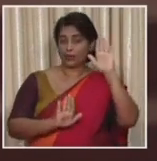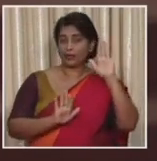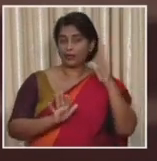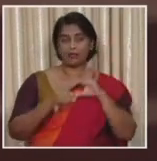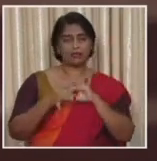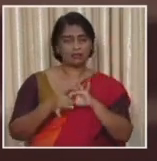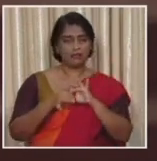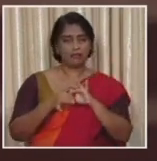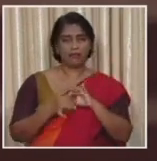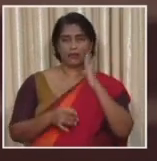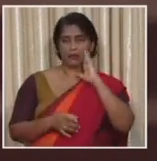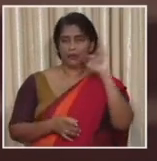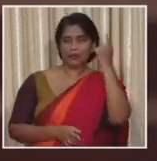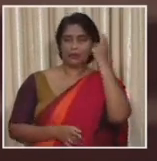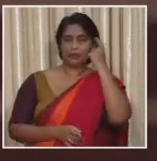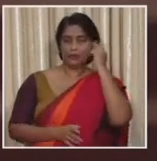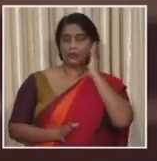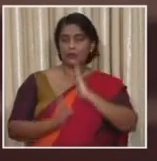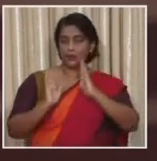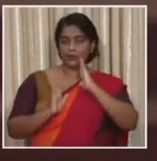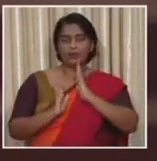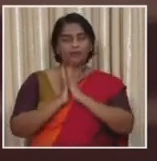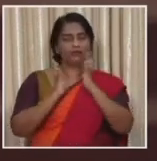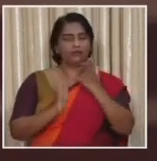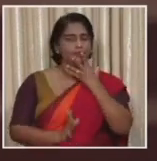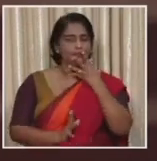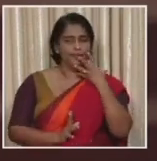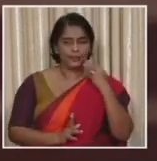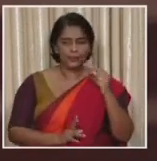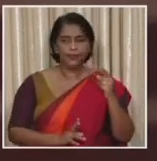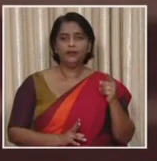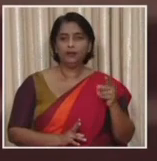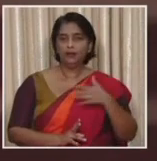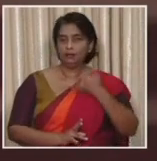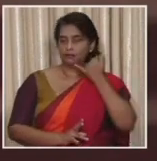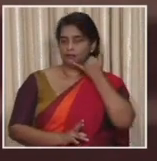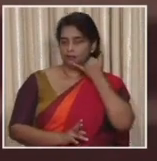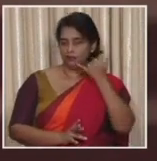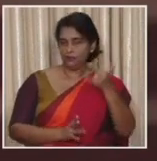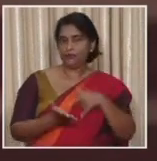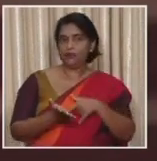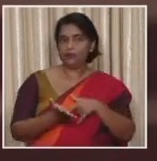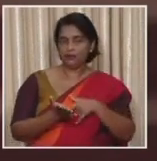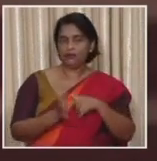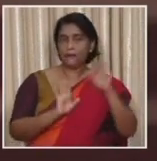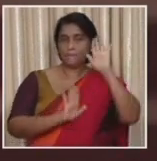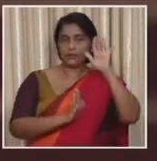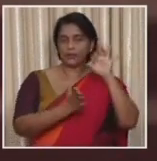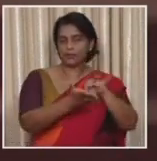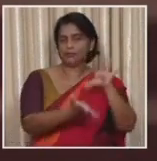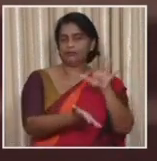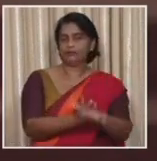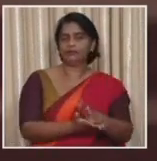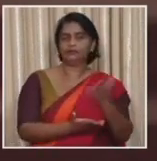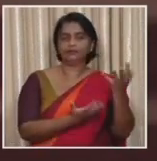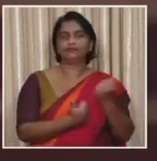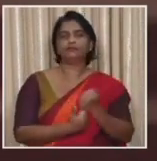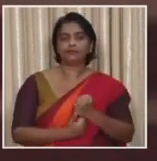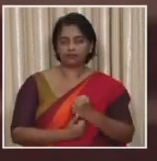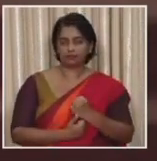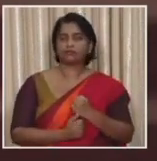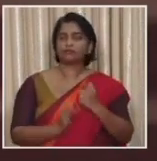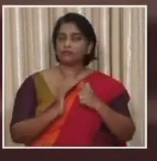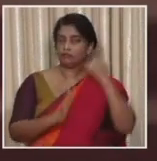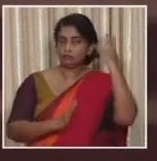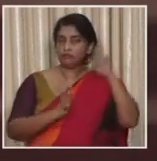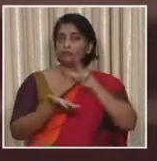සම්බන්ධතා ගොඩනගාගෙන සංචාරකයෝ පුරුදු වෙලා තියෙනවා ටෙලිෆෝන් එකකින් බුකින් එක දාගෙන ඇවිල්ලා ගන්න ඒක ඕනම